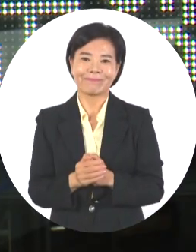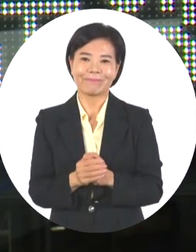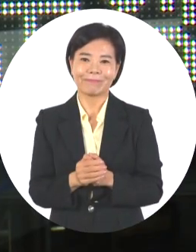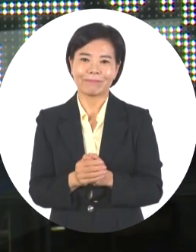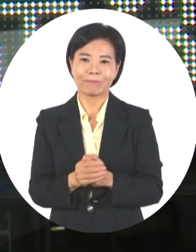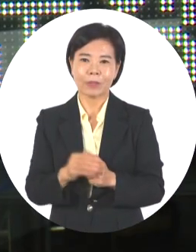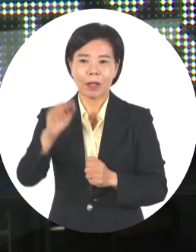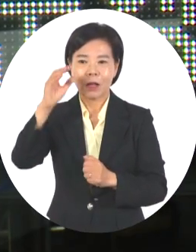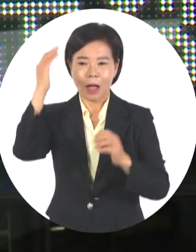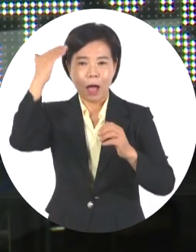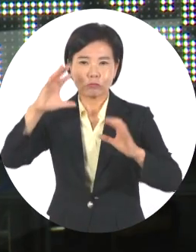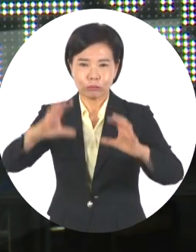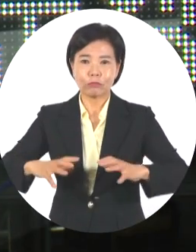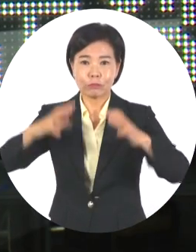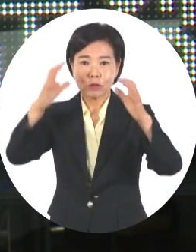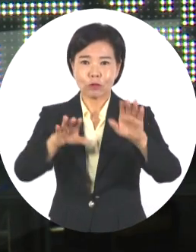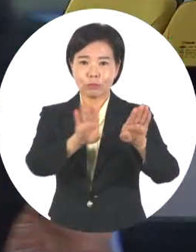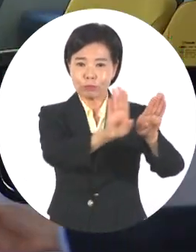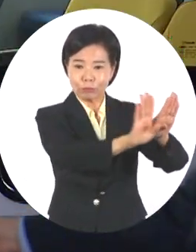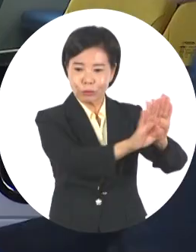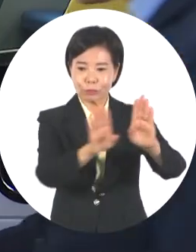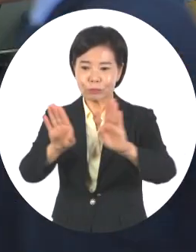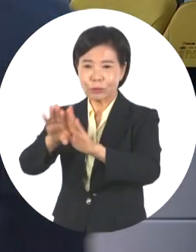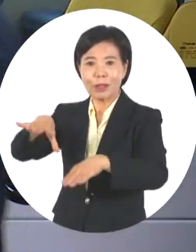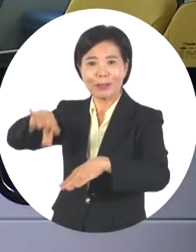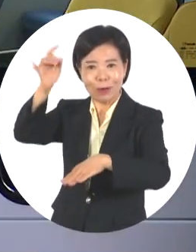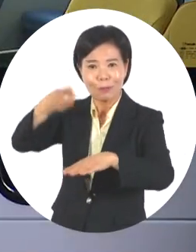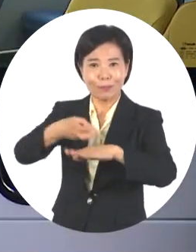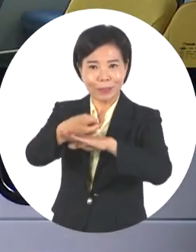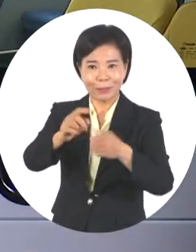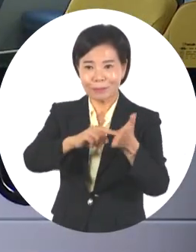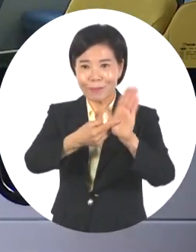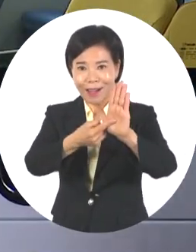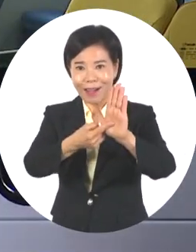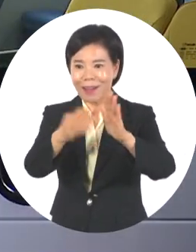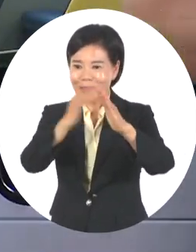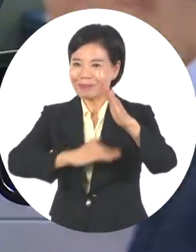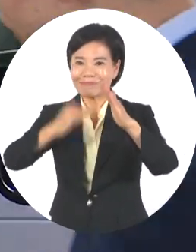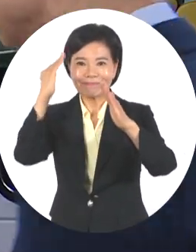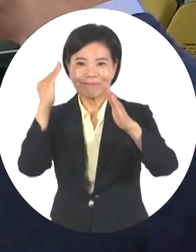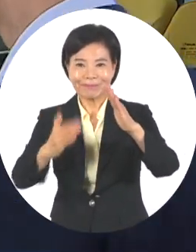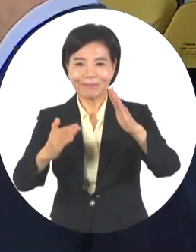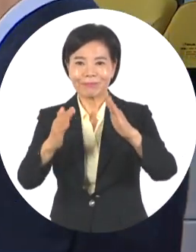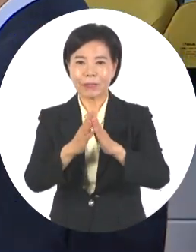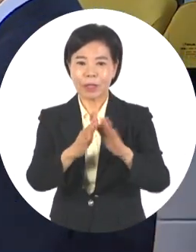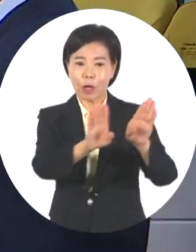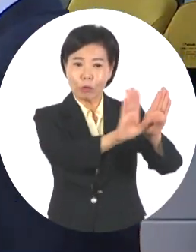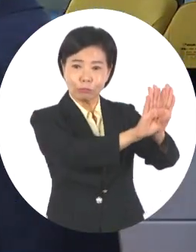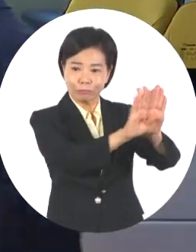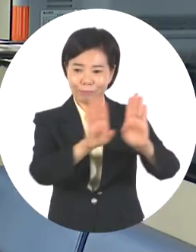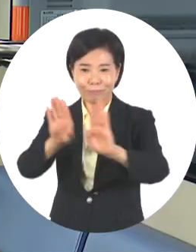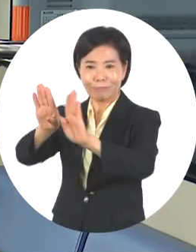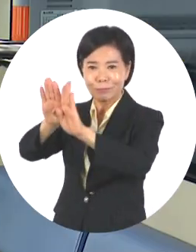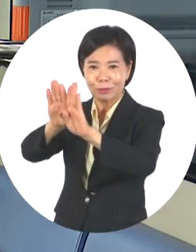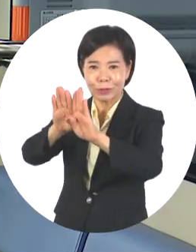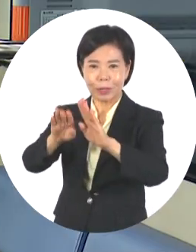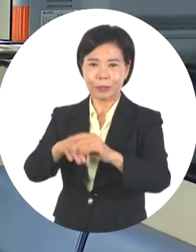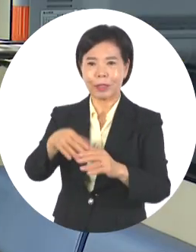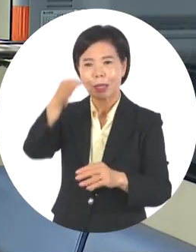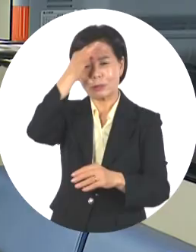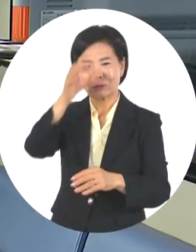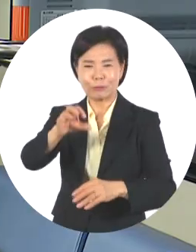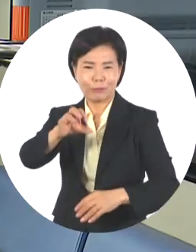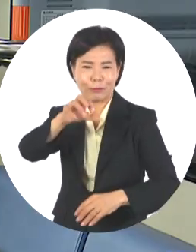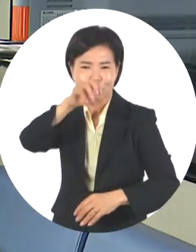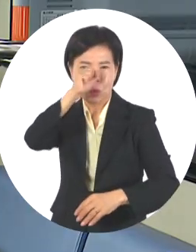이날 국내 처음으로 양문형 버스도 함께 공개되는데요. 양문형 버스는 위성항법 시스템으로